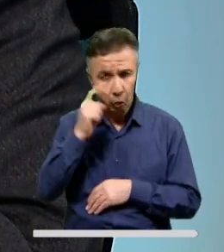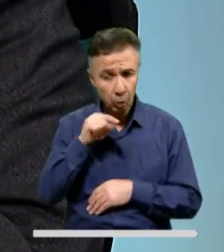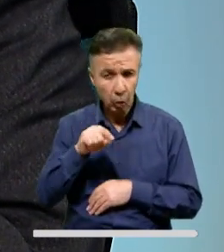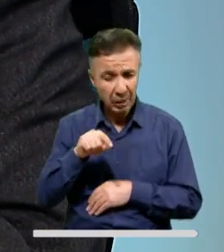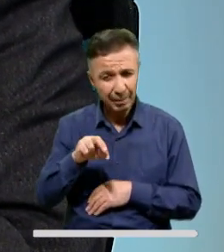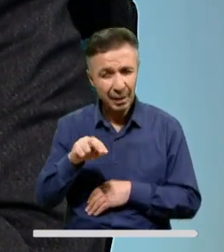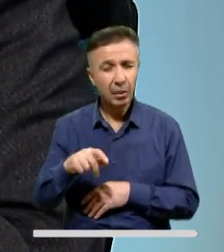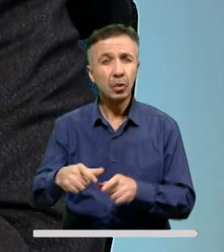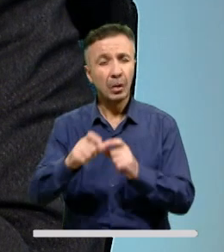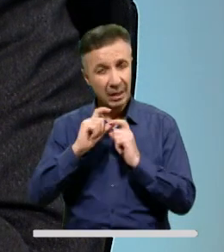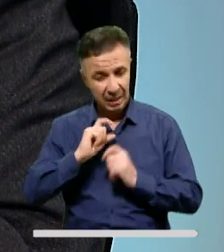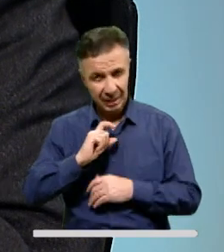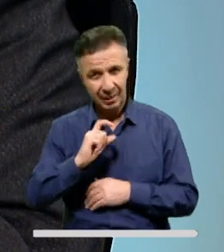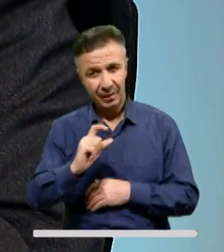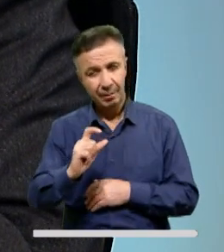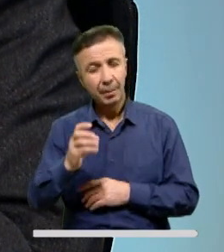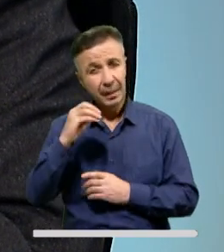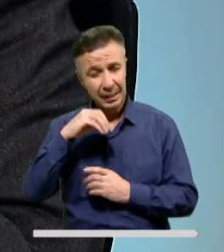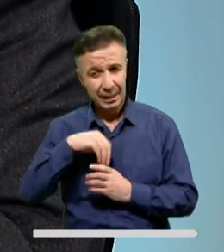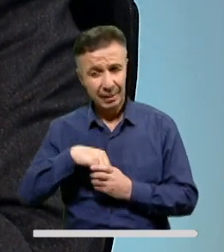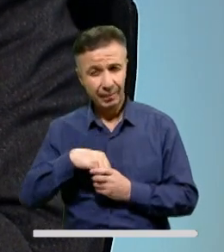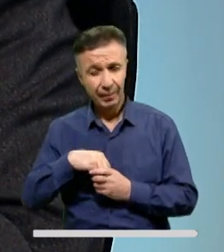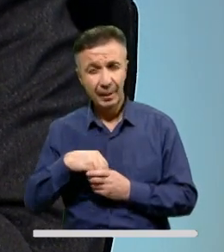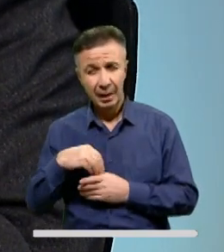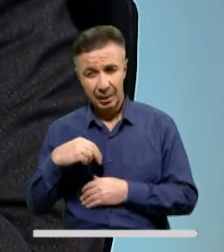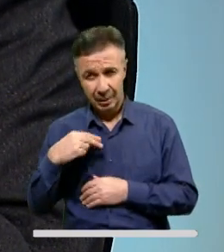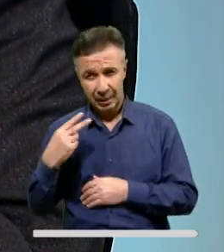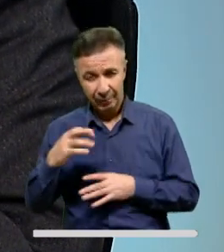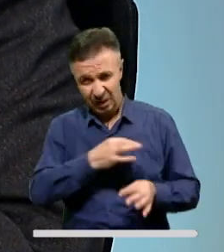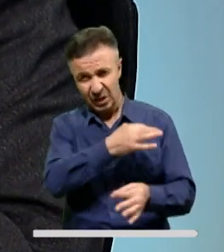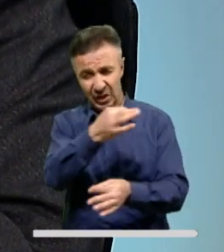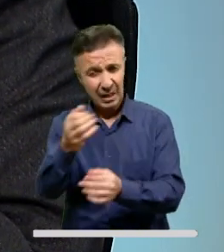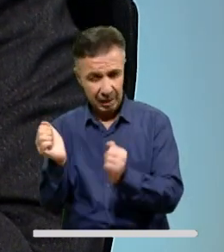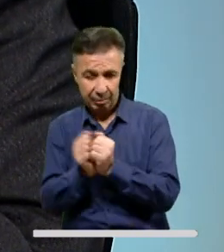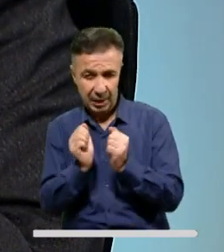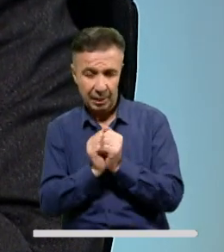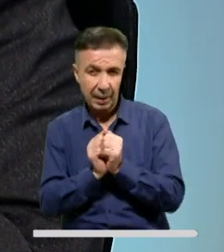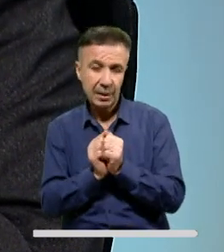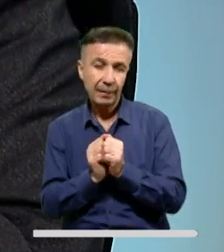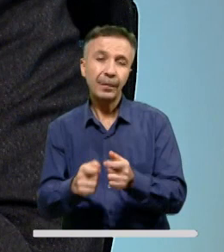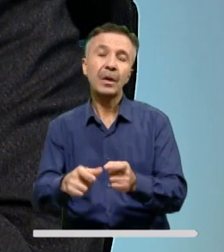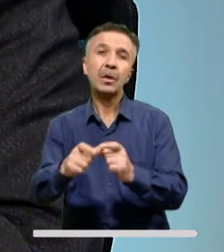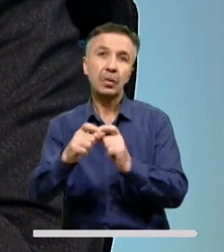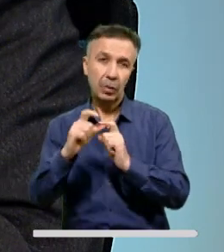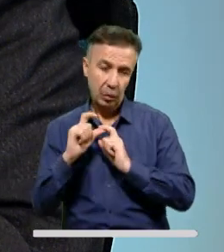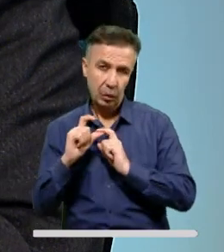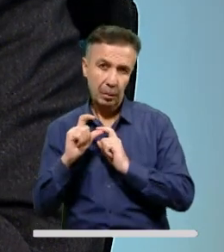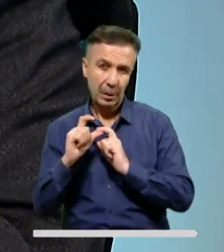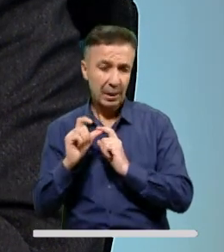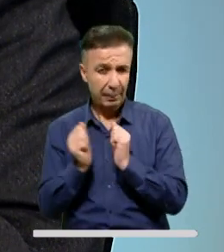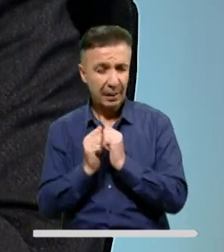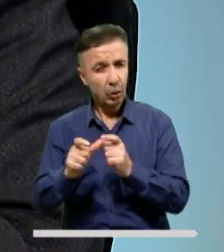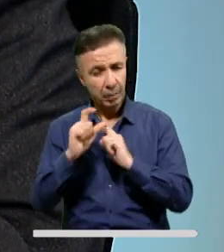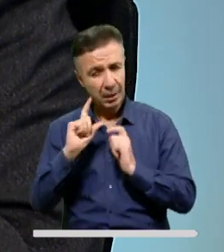tür soruların cevaplandırılabilmesi için tarafların beraberce soruyu sormaları doğru olur.